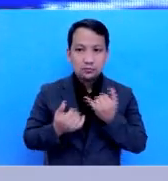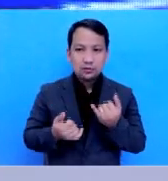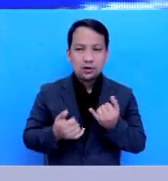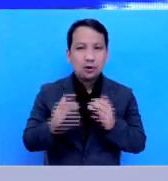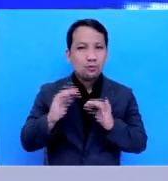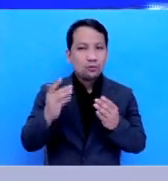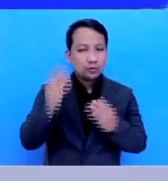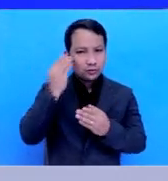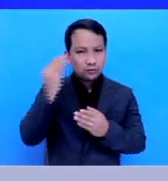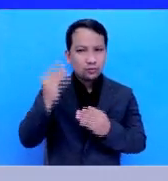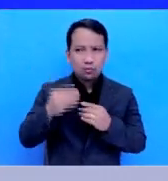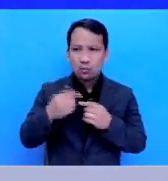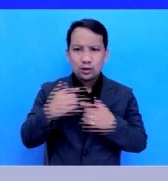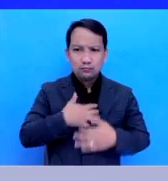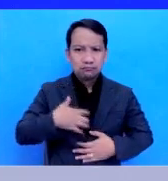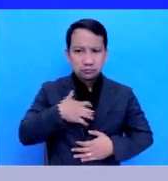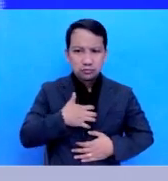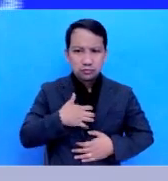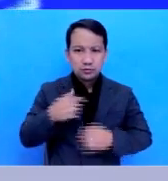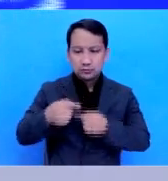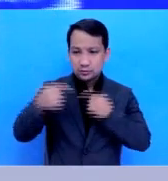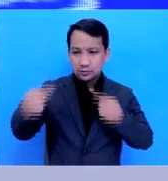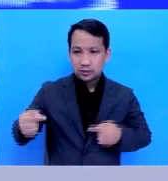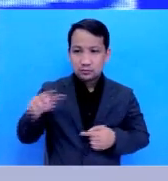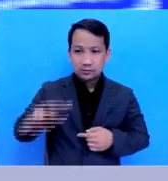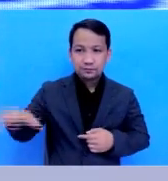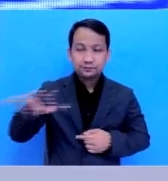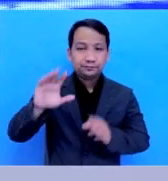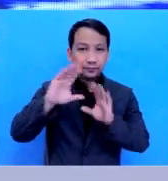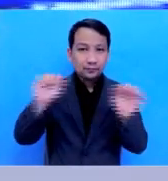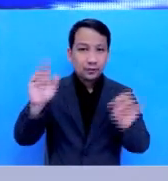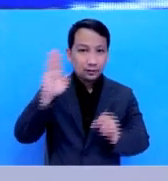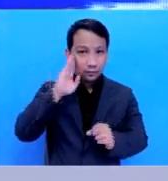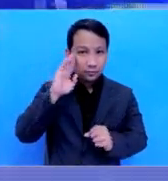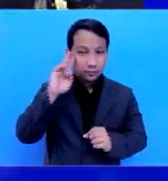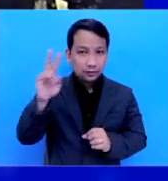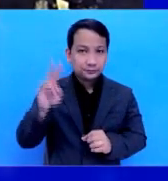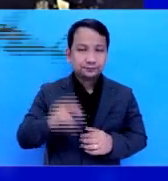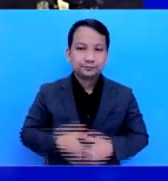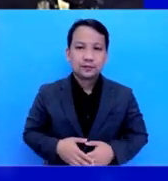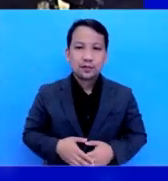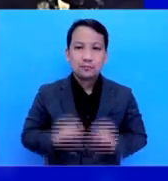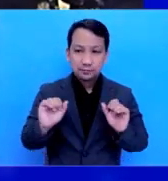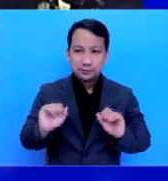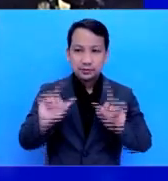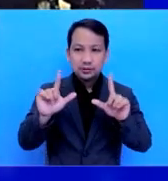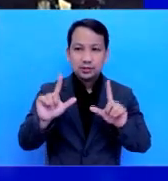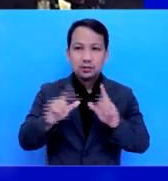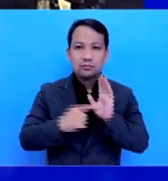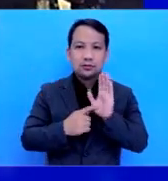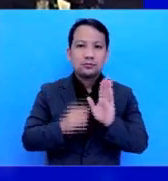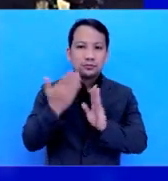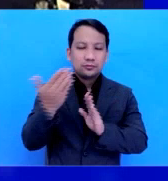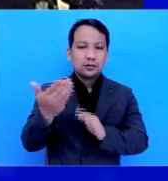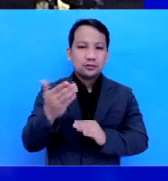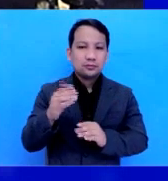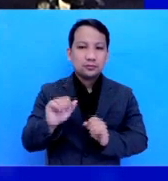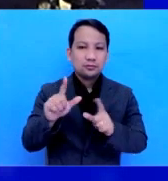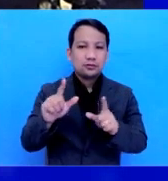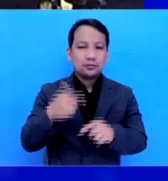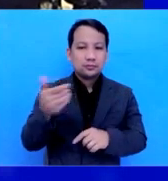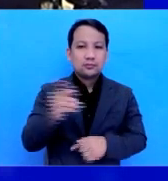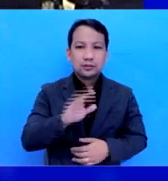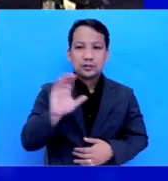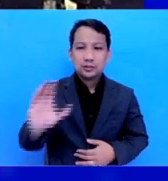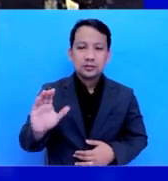objection mula sa mga nakalaban ni Presumptive President Bongbong Marcos. At live mula sa Batasang Pambansa, nasa frontline ng balitang